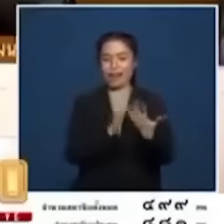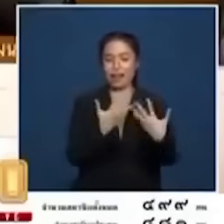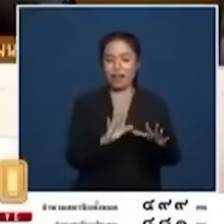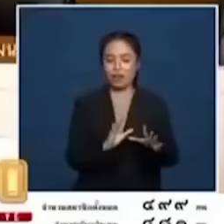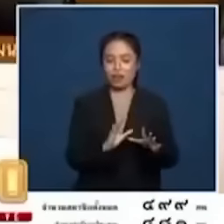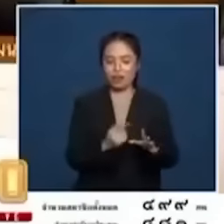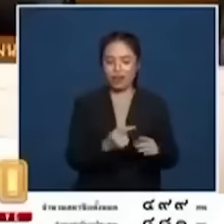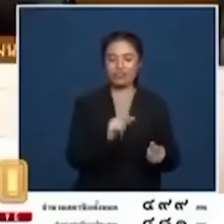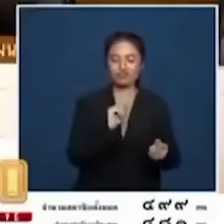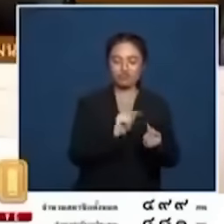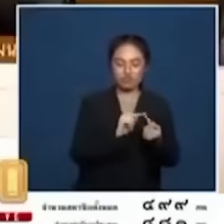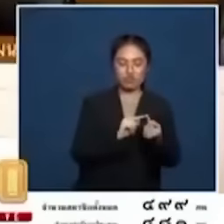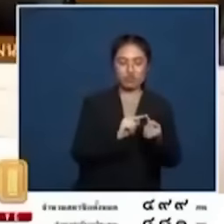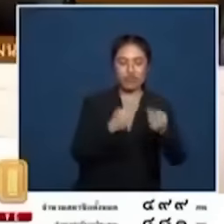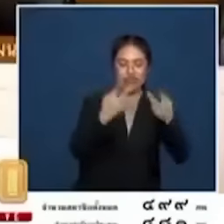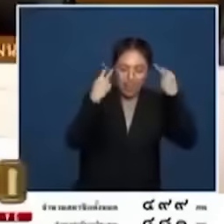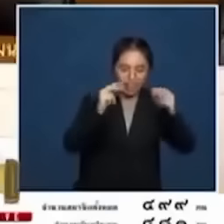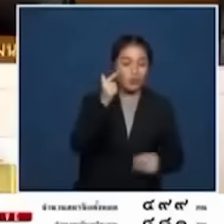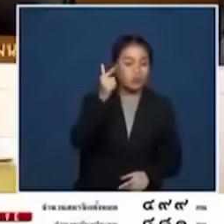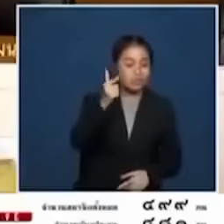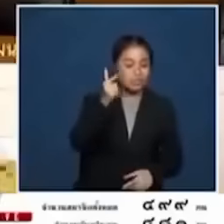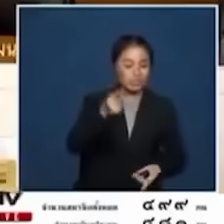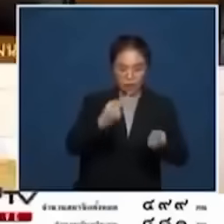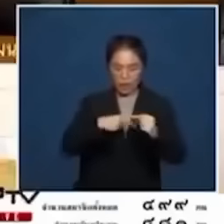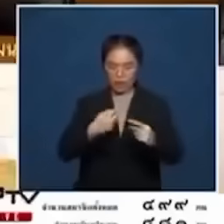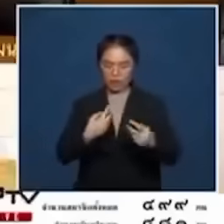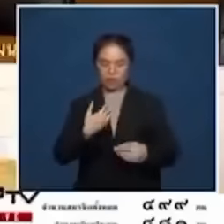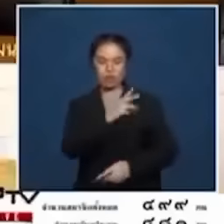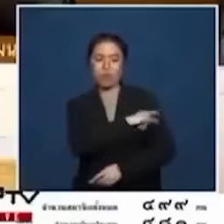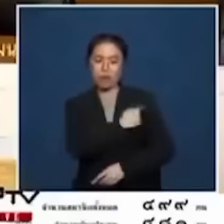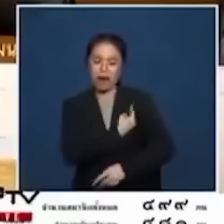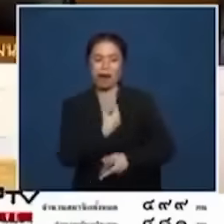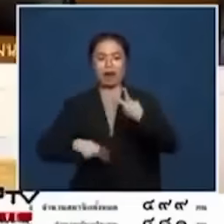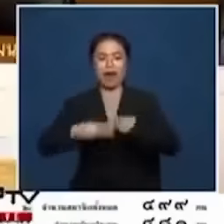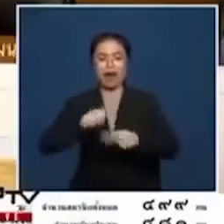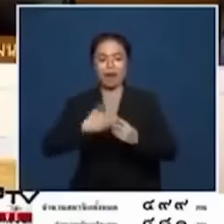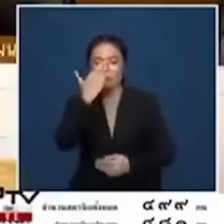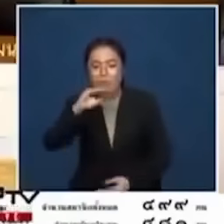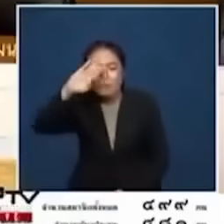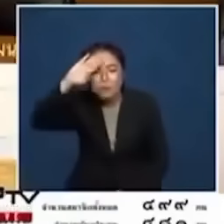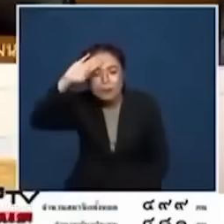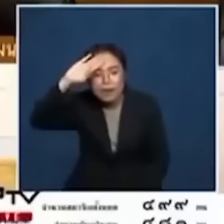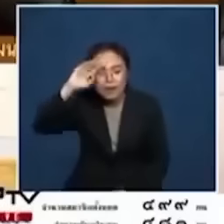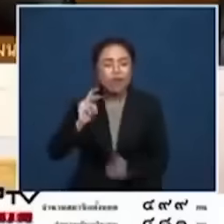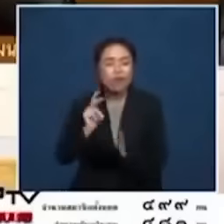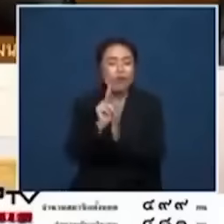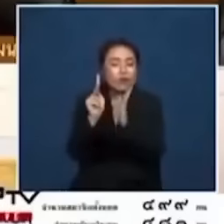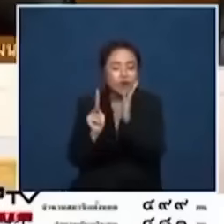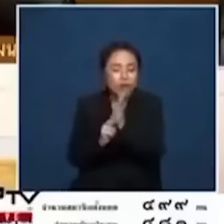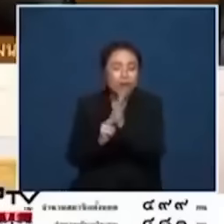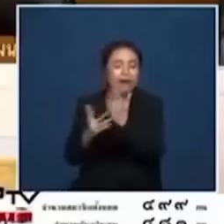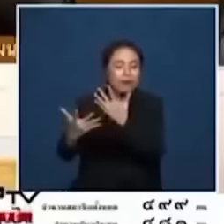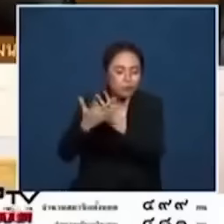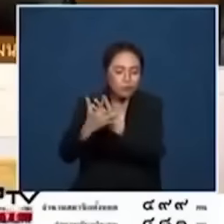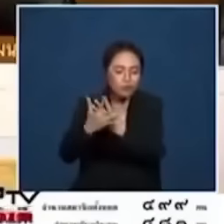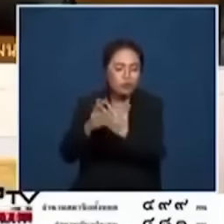ไม่ได้มาตรฐานขั้นต่ำเขาจึงแก้ไขกันตั้งแต่ปี60นี่คำอธิบายนะ แล้วหลังจากนั้น